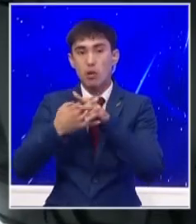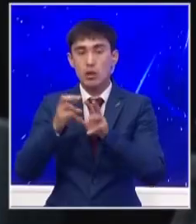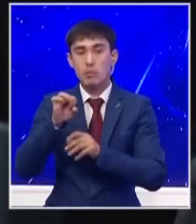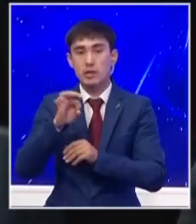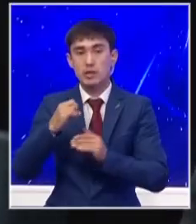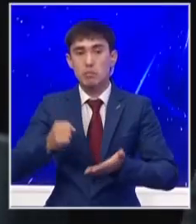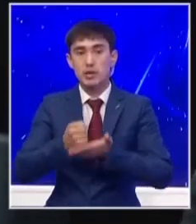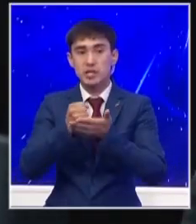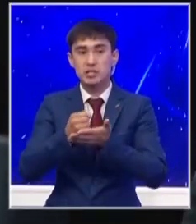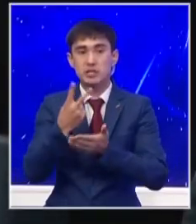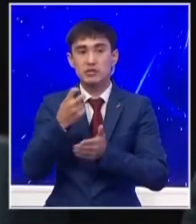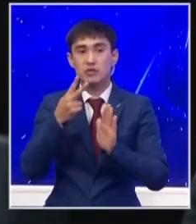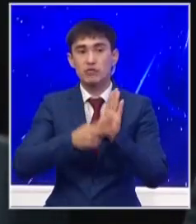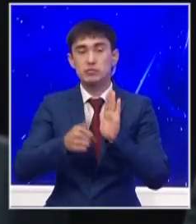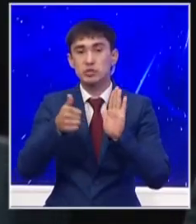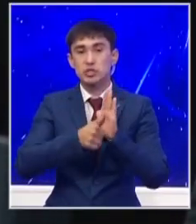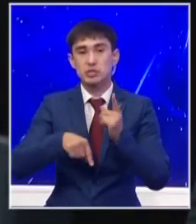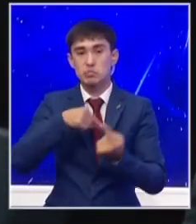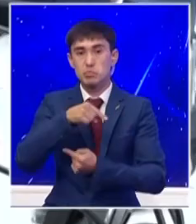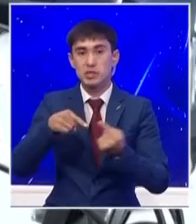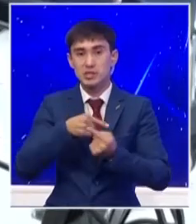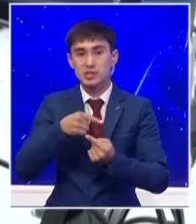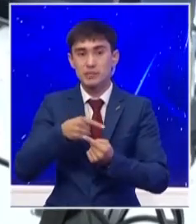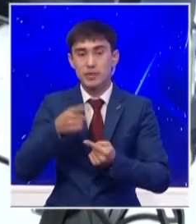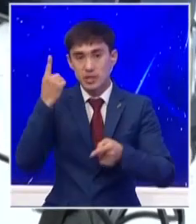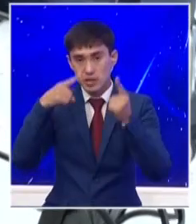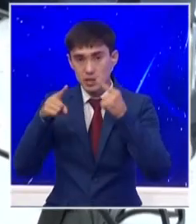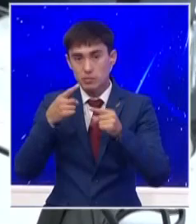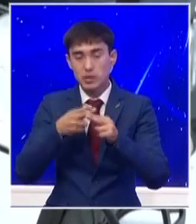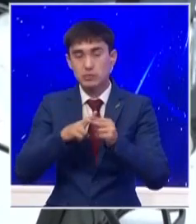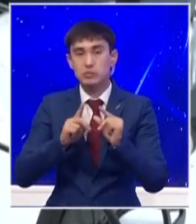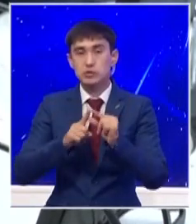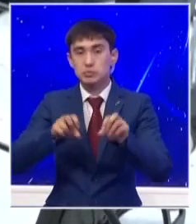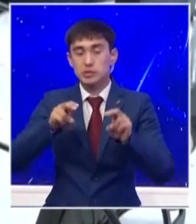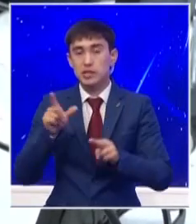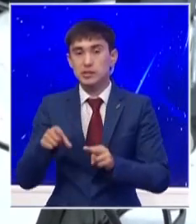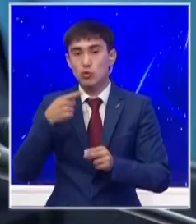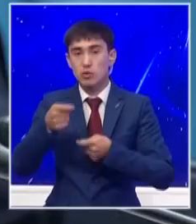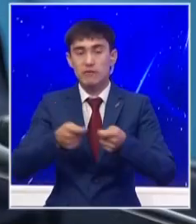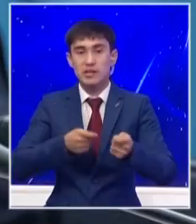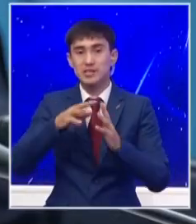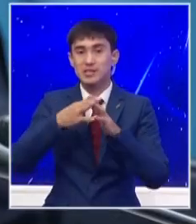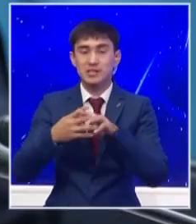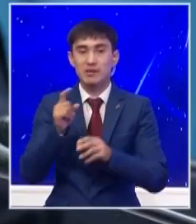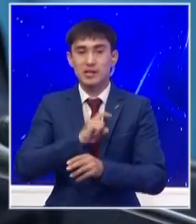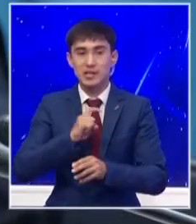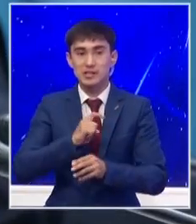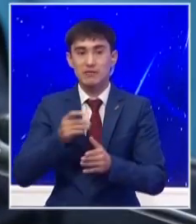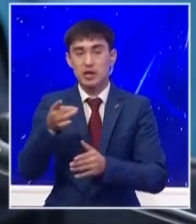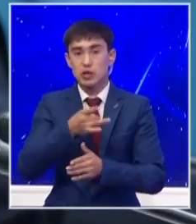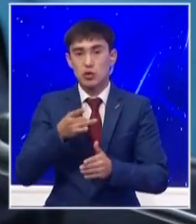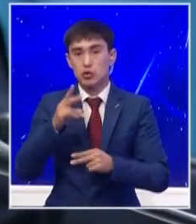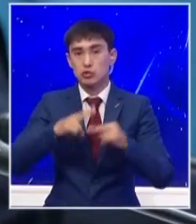Аманаты» поддержано 286 бизнес-инициатив. Кроме того, по словам специалистов управления сельского хозяйства, в